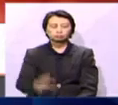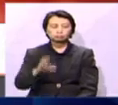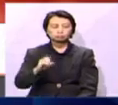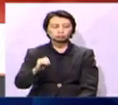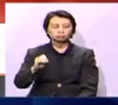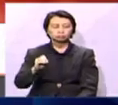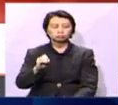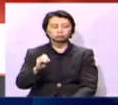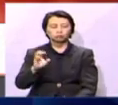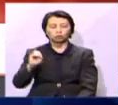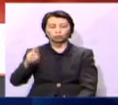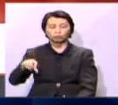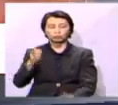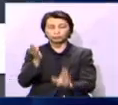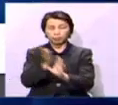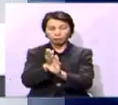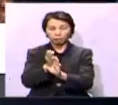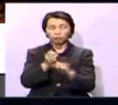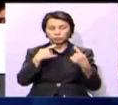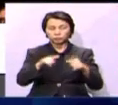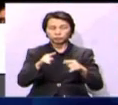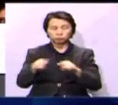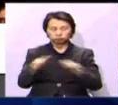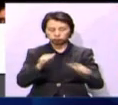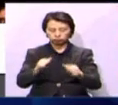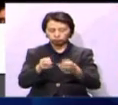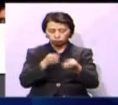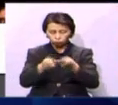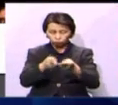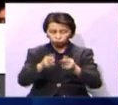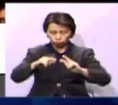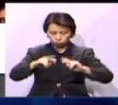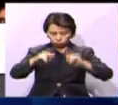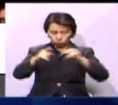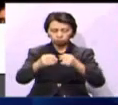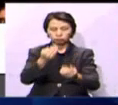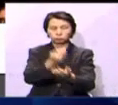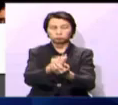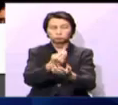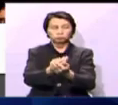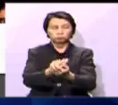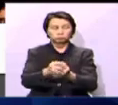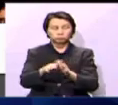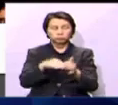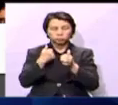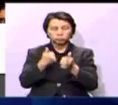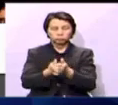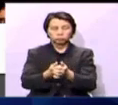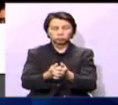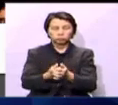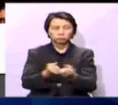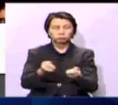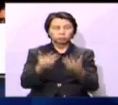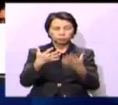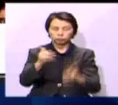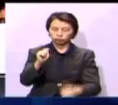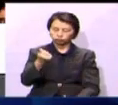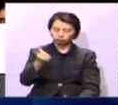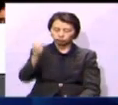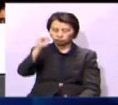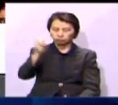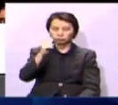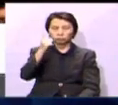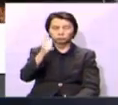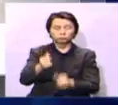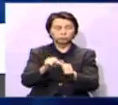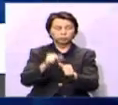Koop Bank Persatuan juga kini sedang mempergiat usaha untuk meningkatkan pendapatan berasaskan fee sebanyak 10% setiap